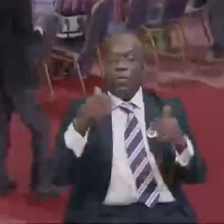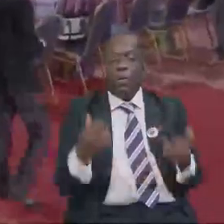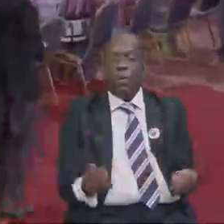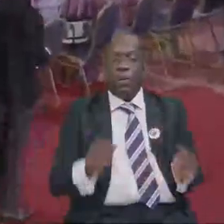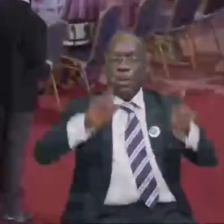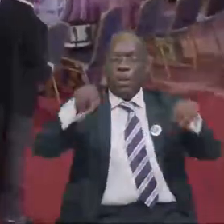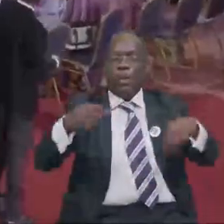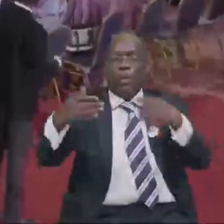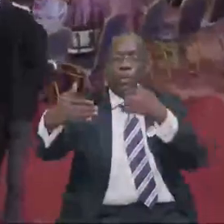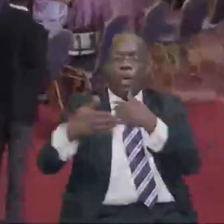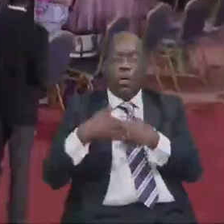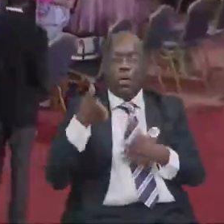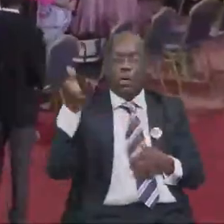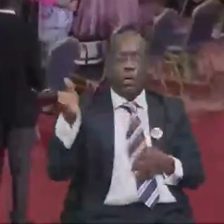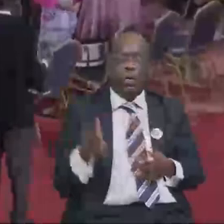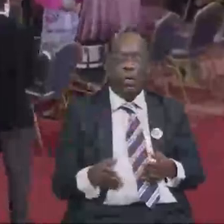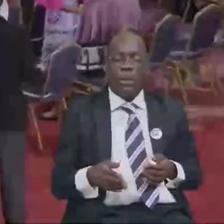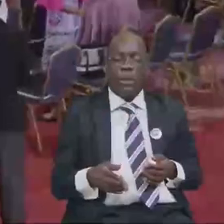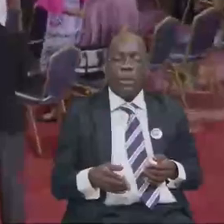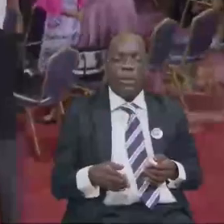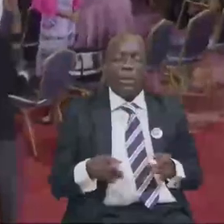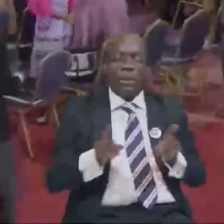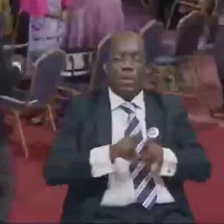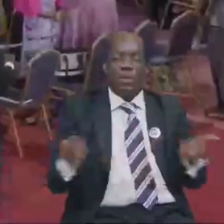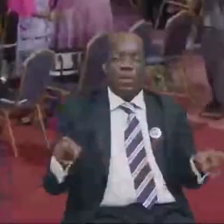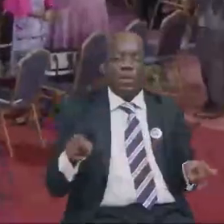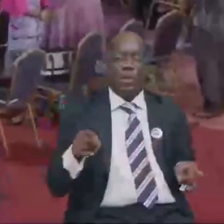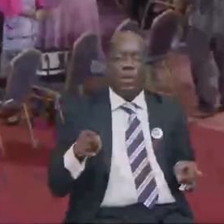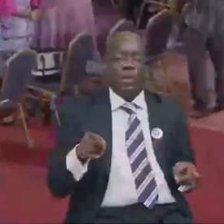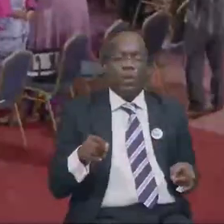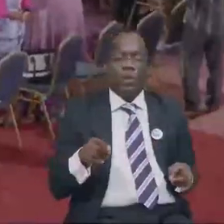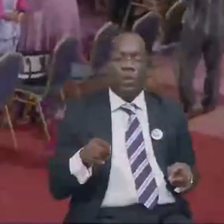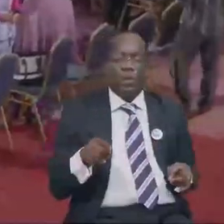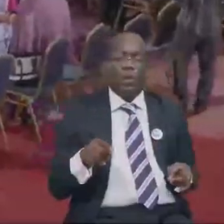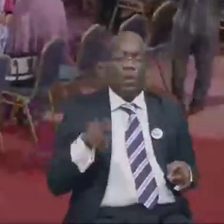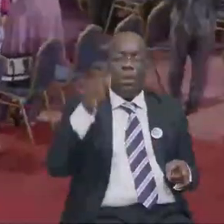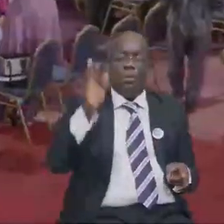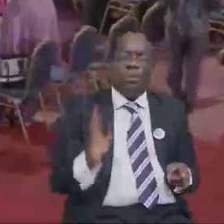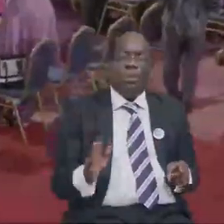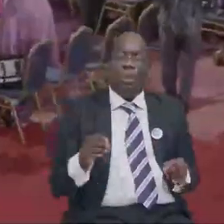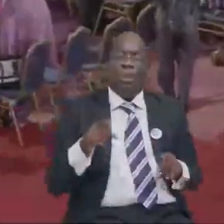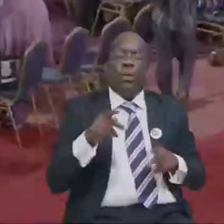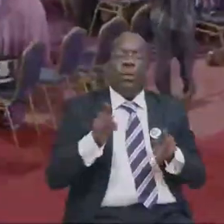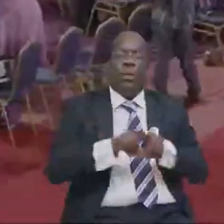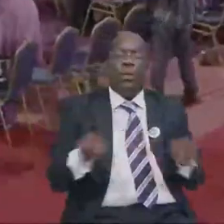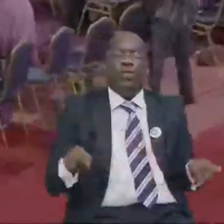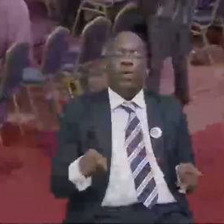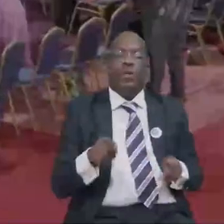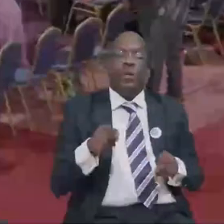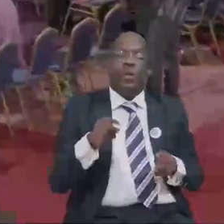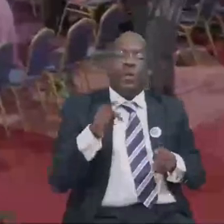là-bas. Tu es un ministre différent. Tu es un professionnel différent maintenant.